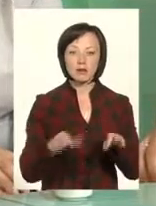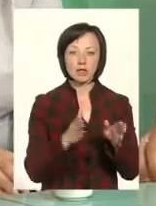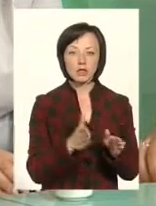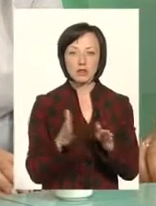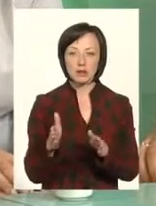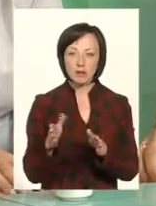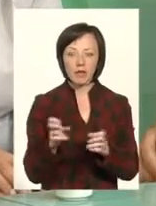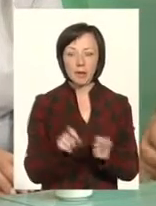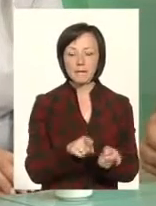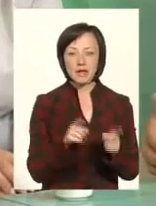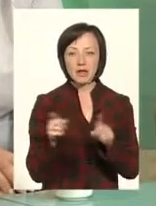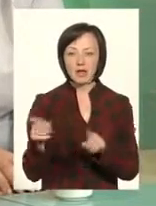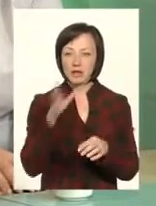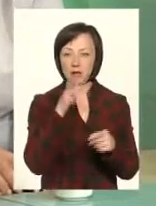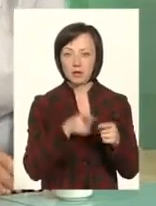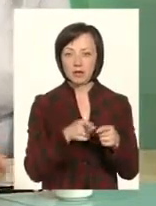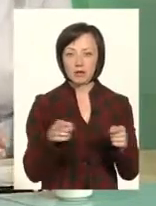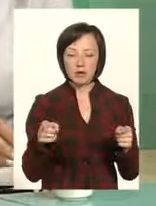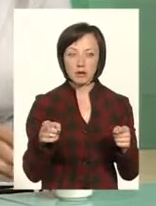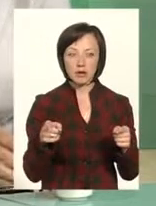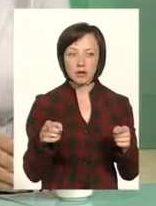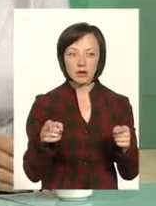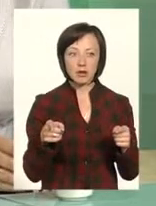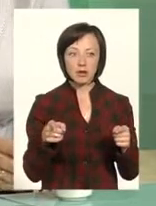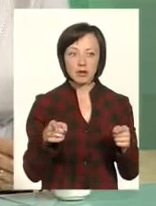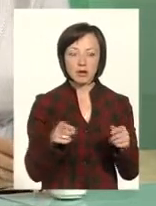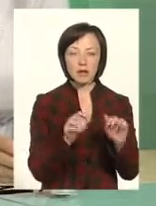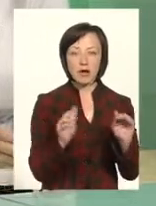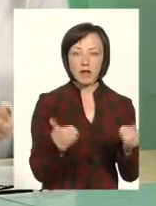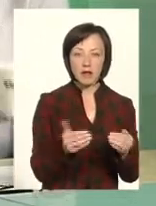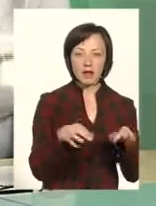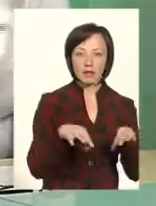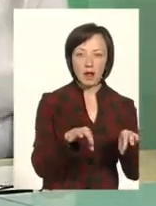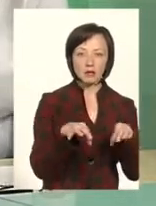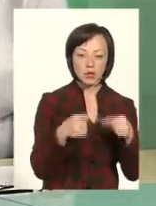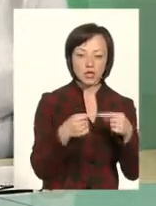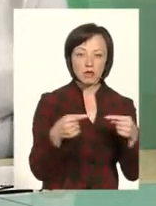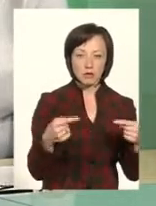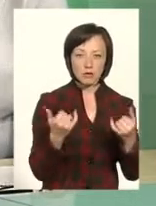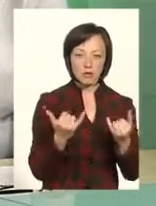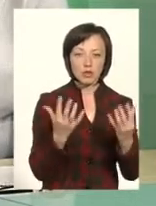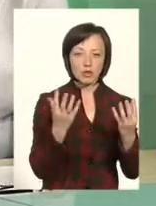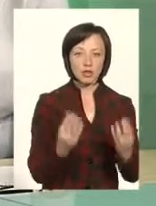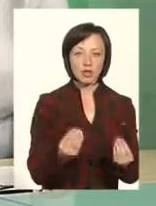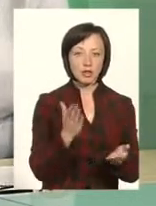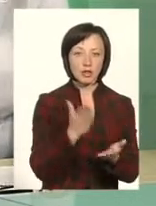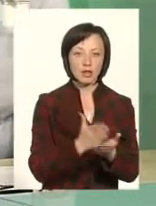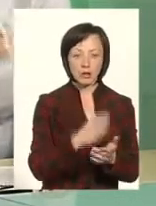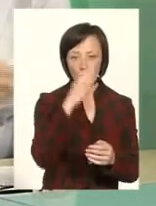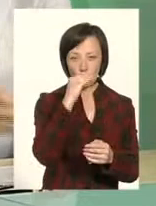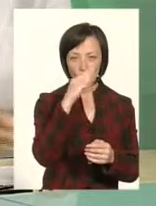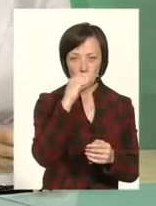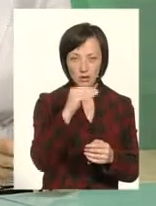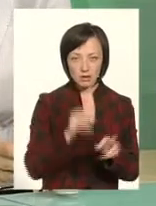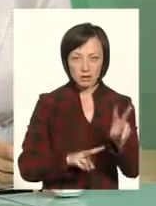на переходний період переходу з малих транспортних засобів, які на сьогодні є, бусики, які в